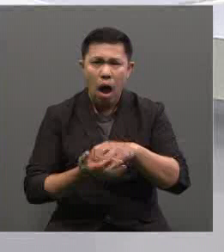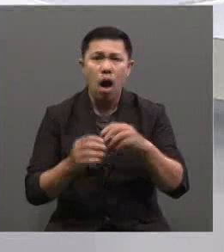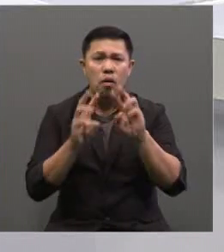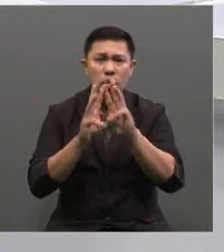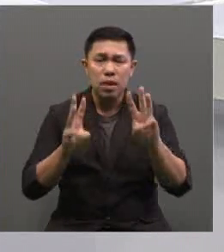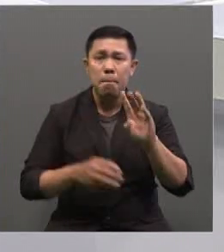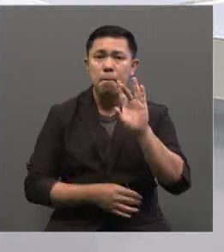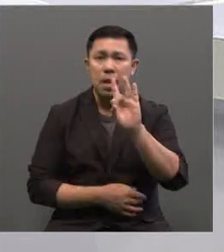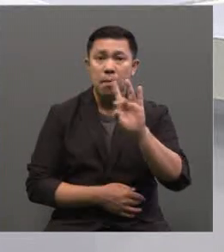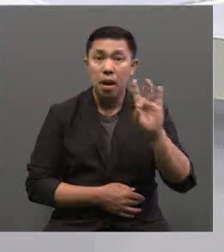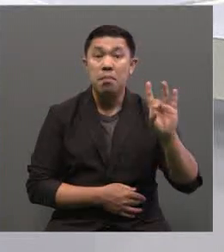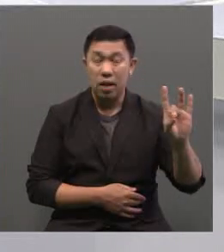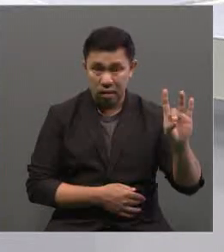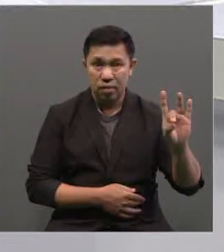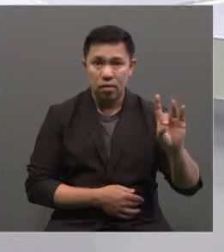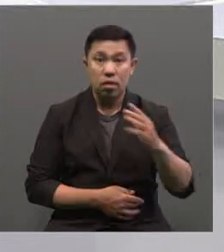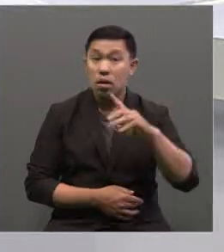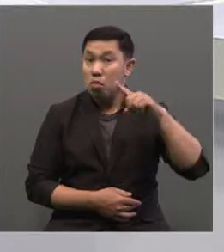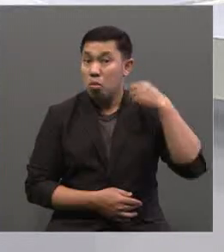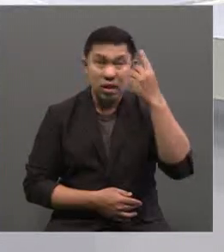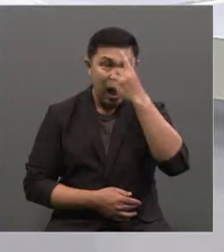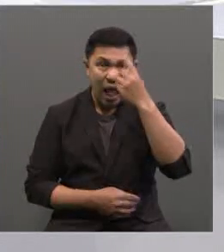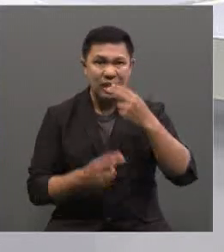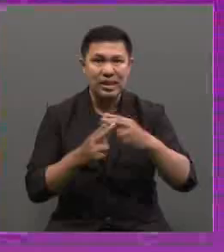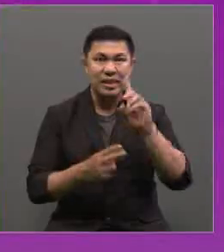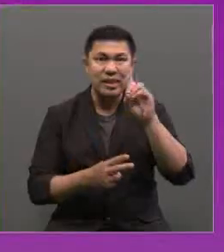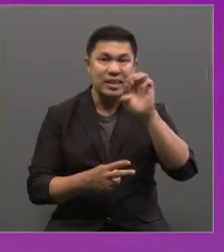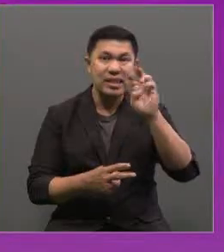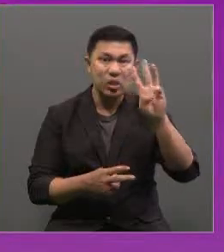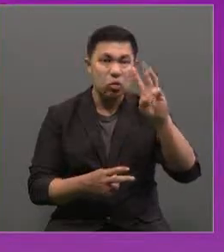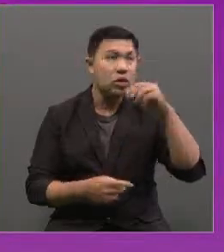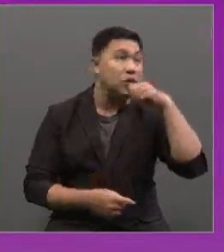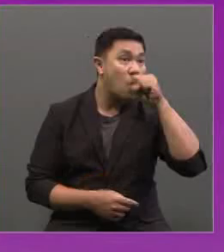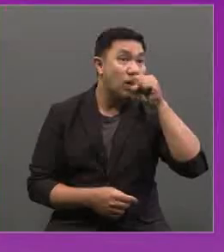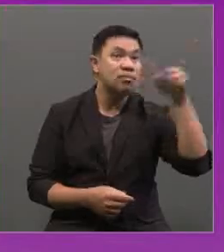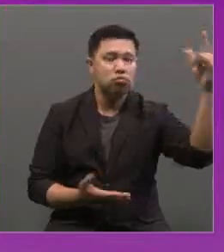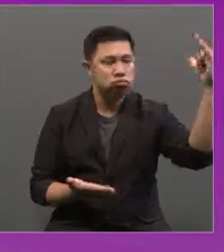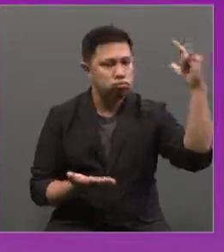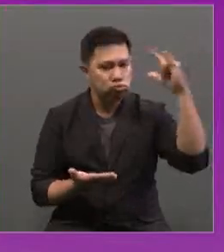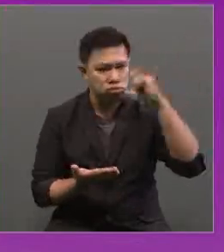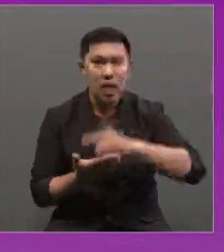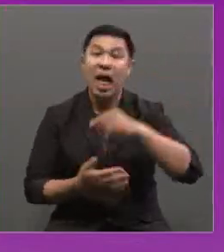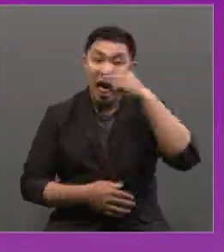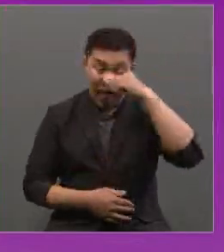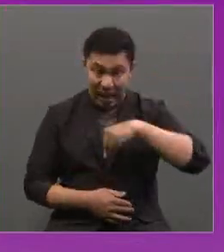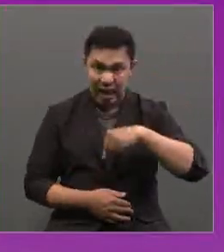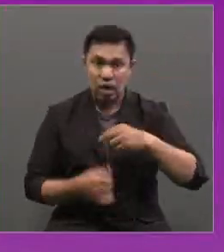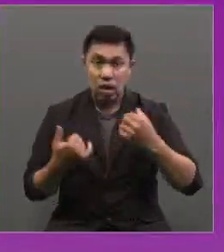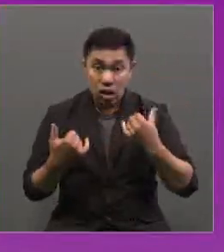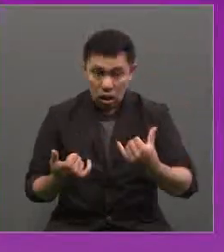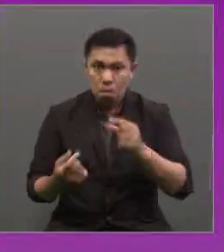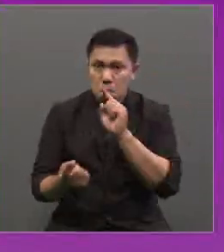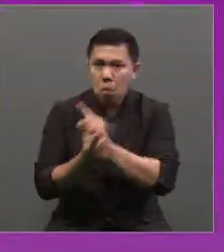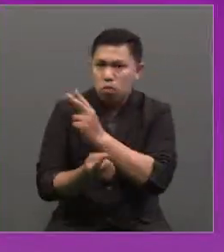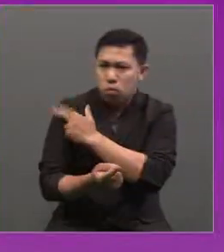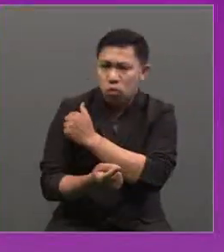วอย่างคุณดิวอริสราทองบริสุทธิ์เนี่ยเดินทางจากไต้หวันมาถึงประเทศไทยนะครับเธอก็ได้เข้าไปพบพนักงานสอบสวนตำรวจไซเบอร์ทันทีนะครับเ